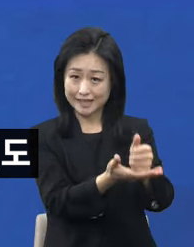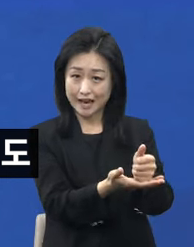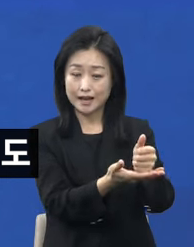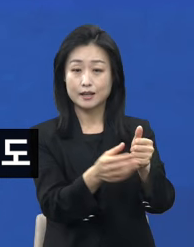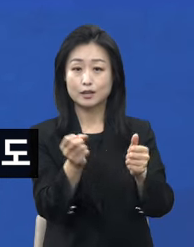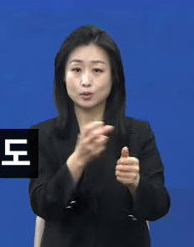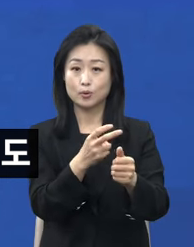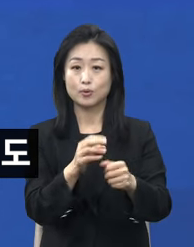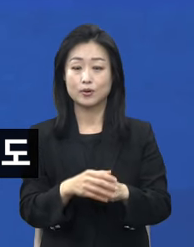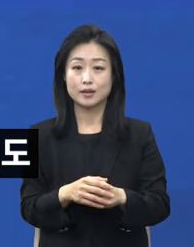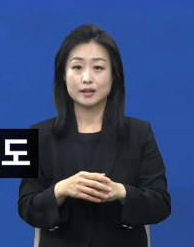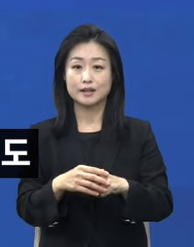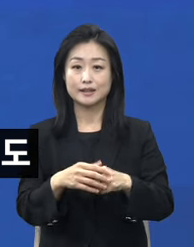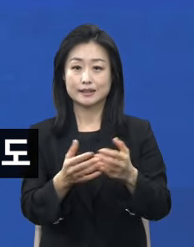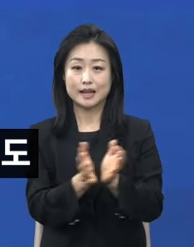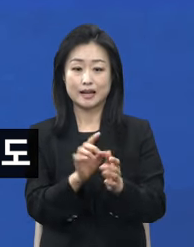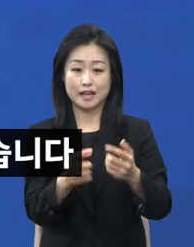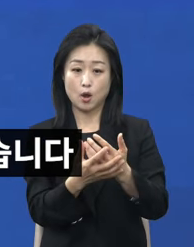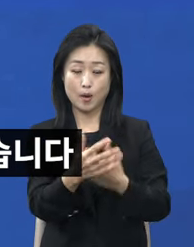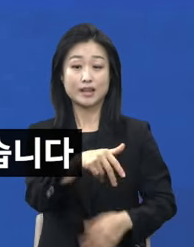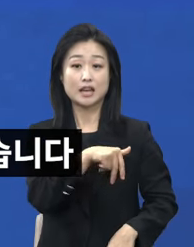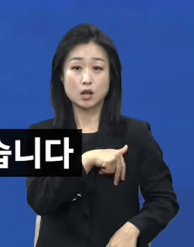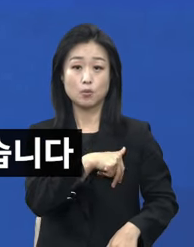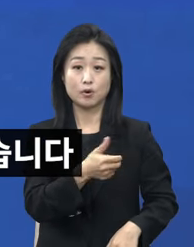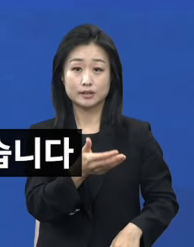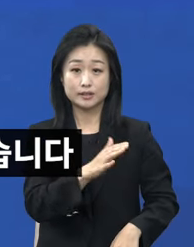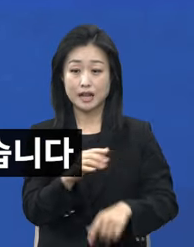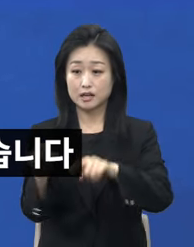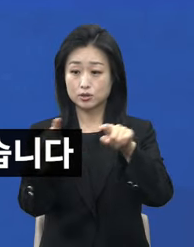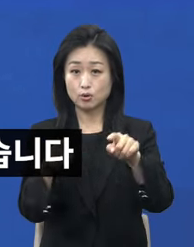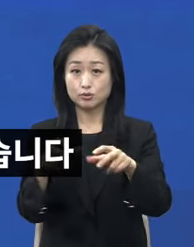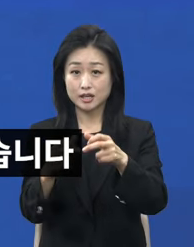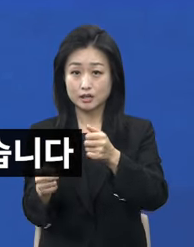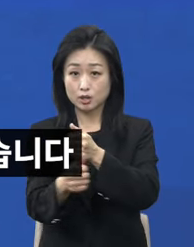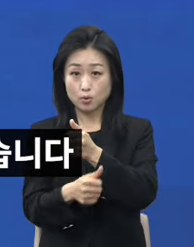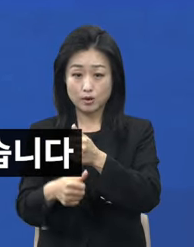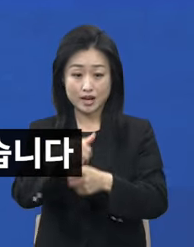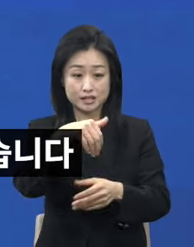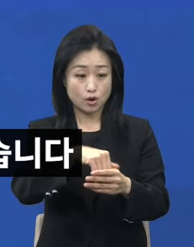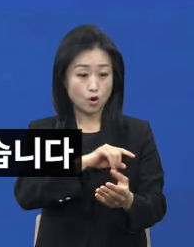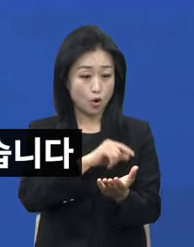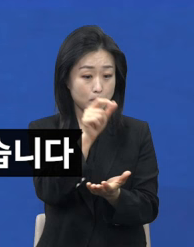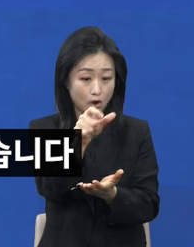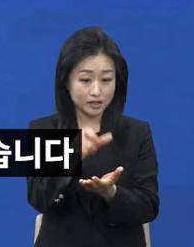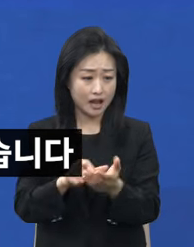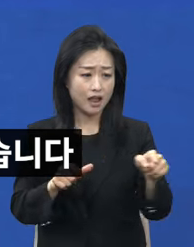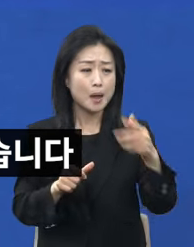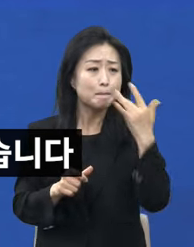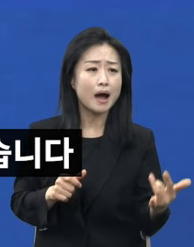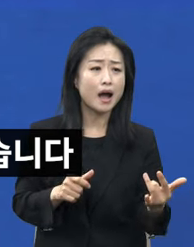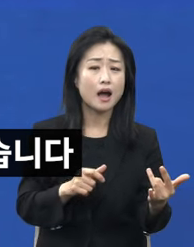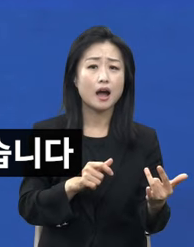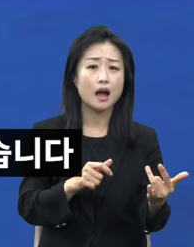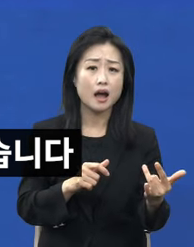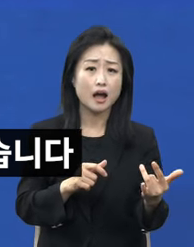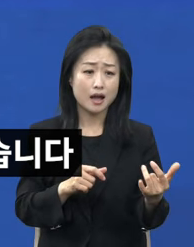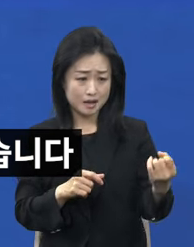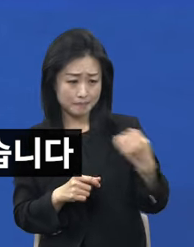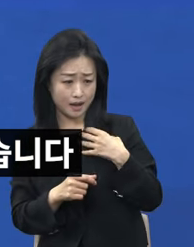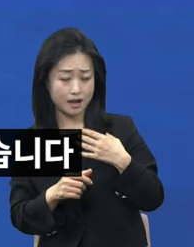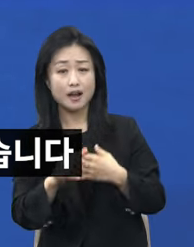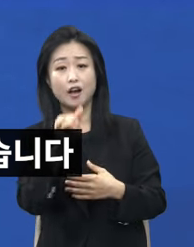이번 당대회 대의원임에도 전국 장애인위원회 선거인단 명부에 빠져있다는 제보가